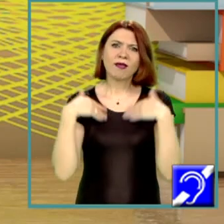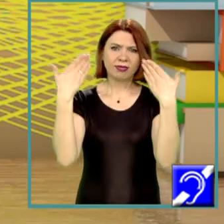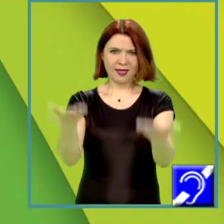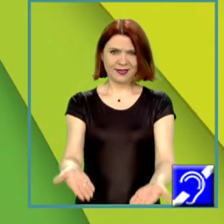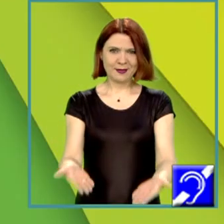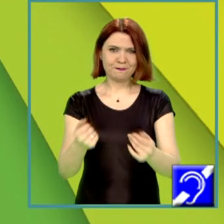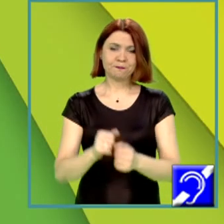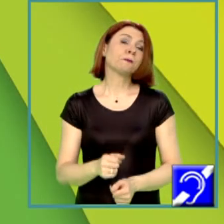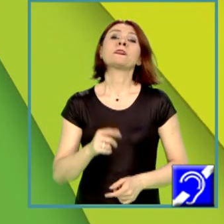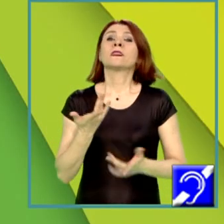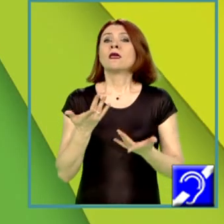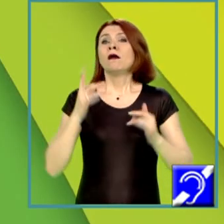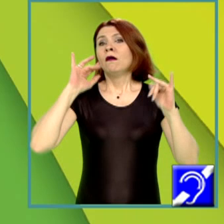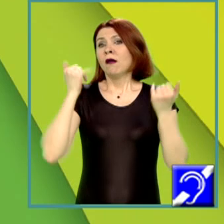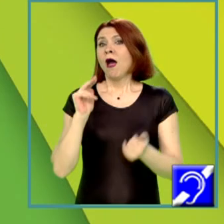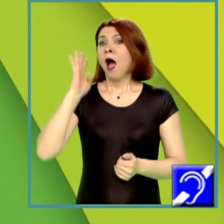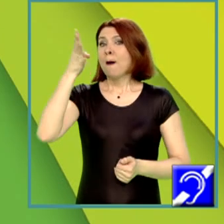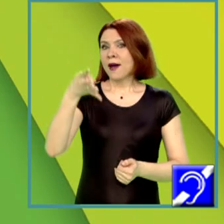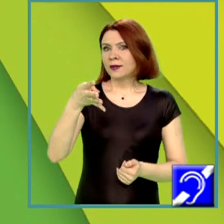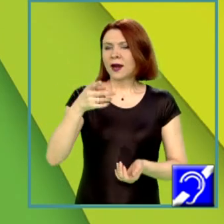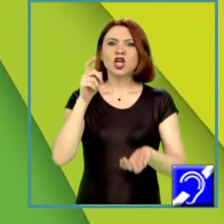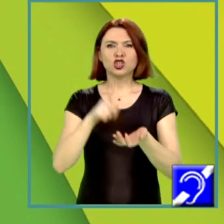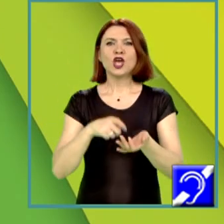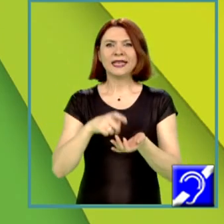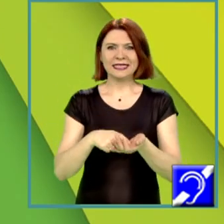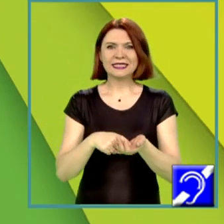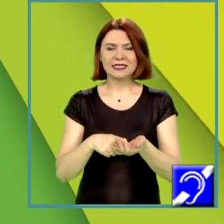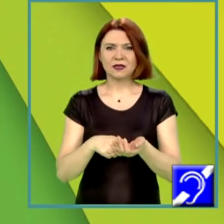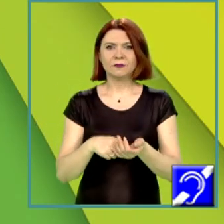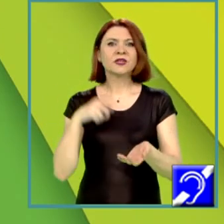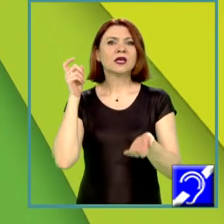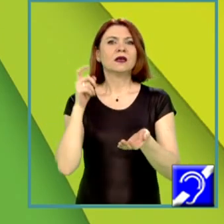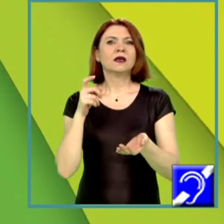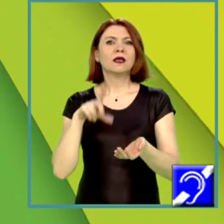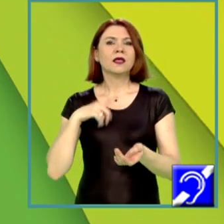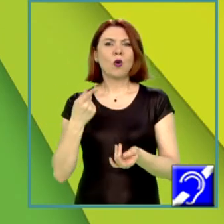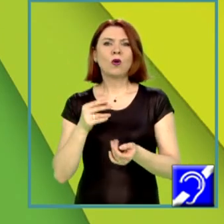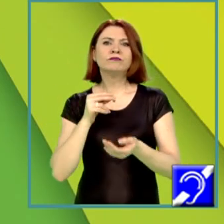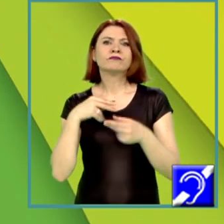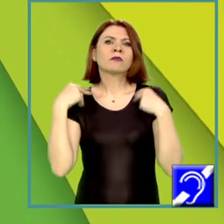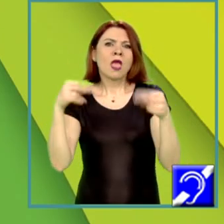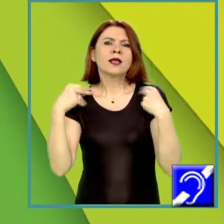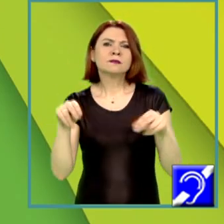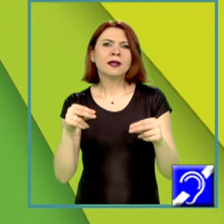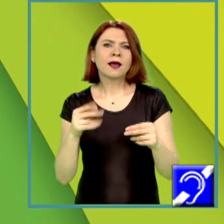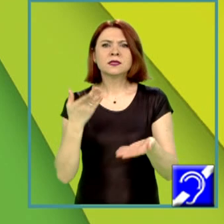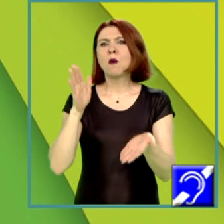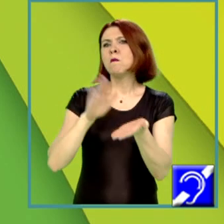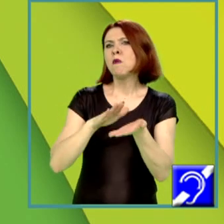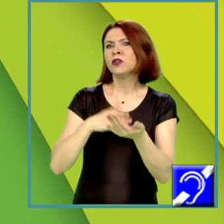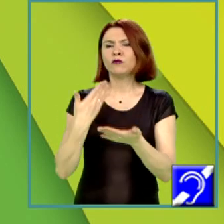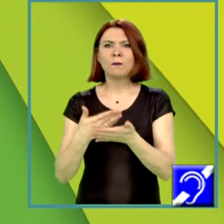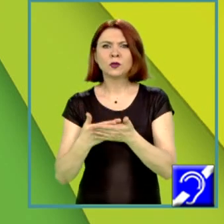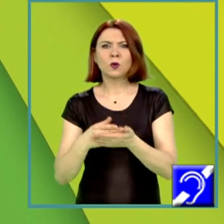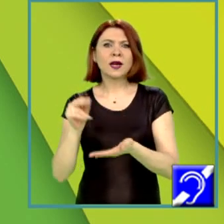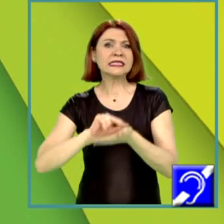ați dat în cazul celei de a patra cerințe vi se cere o explicație a motivului pentru